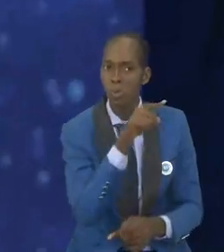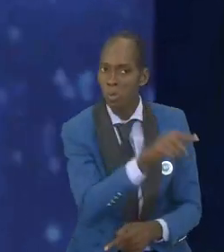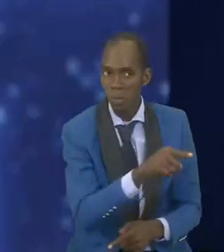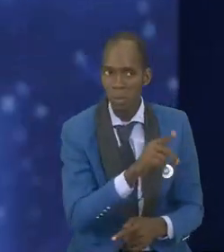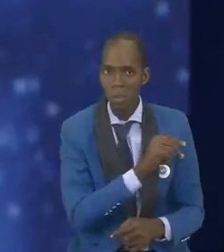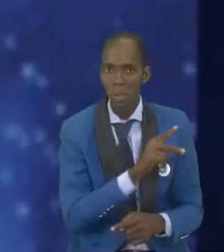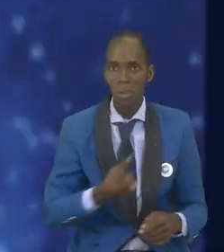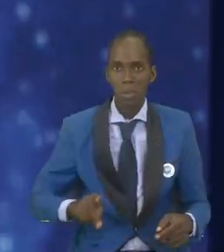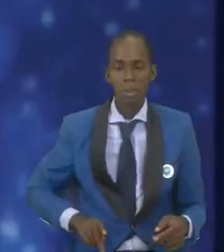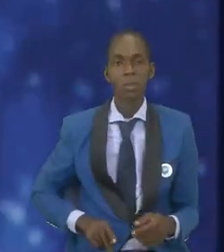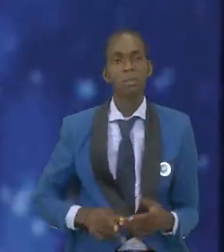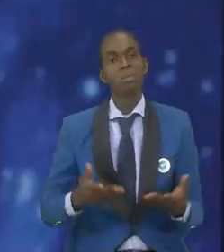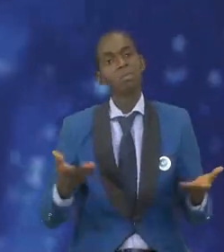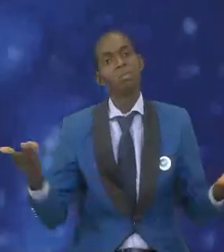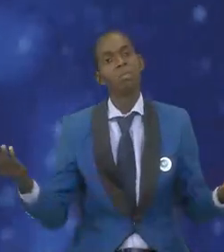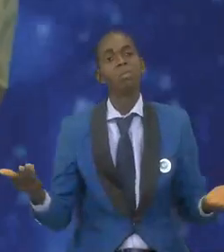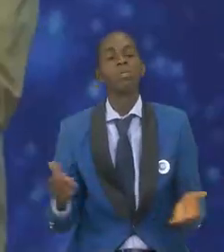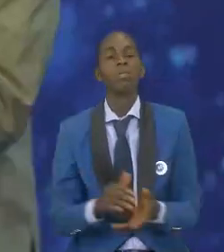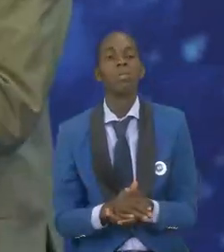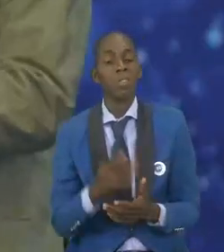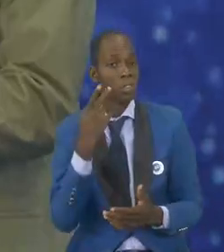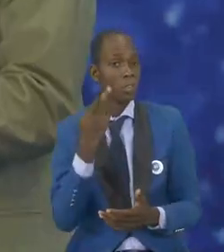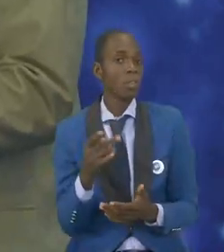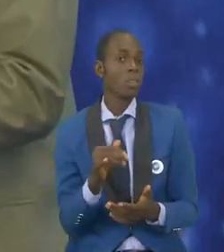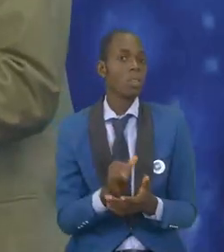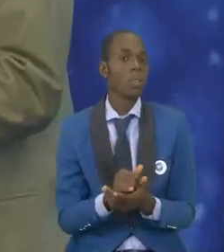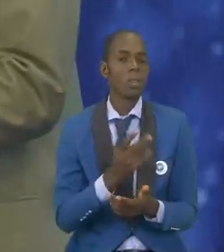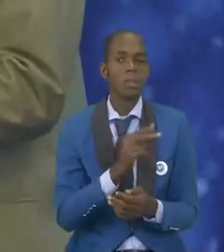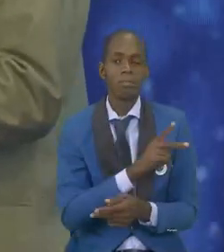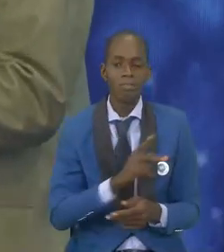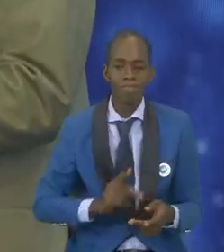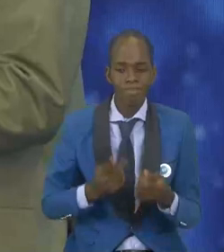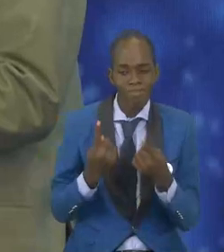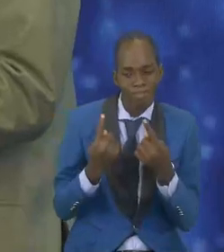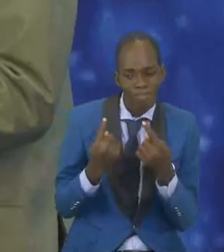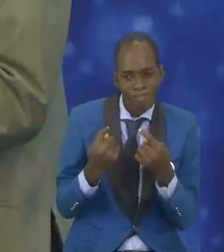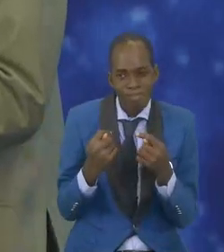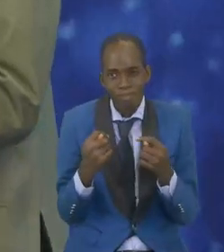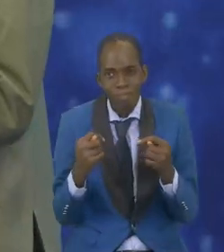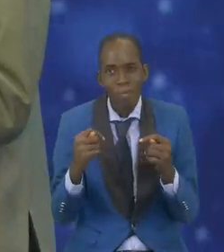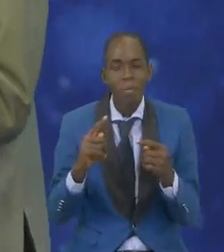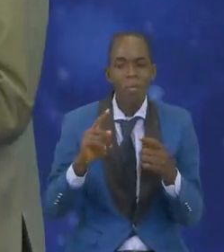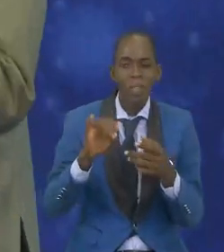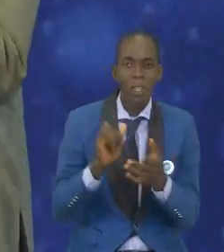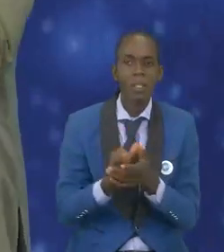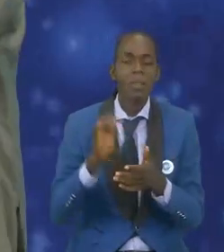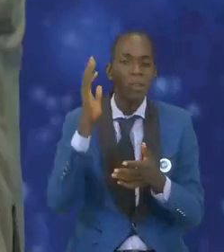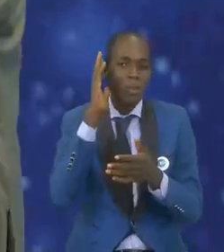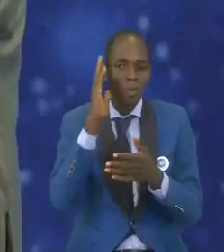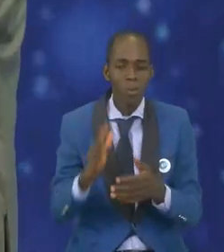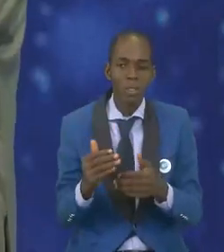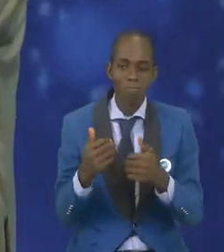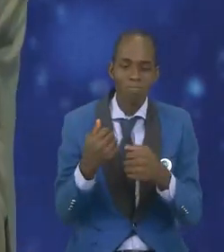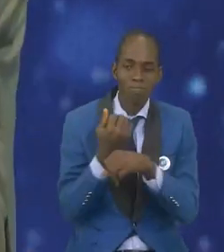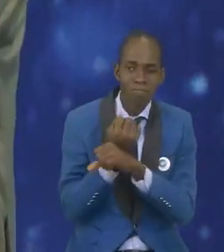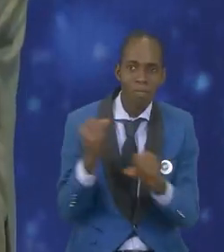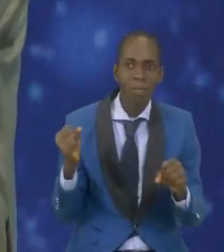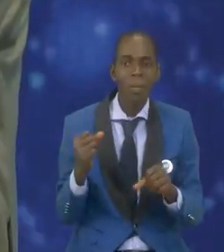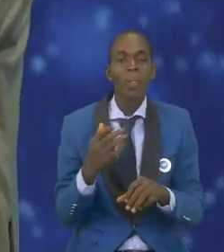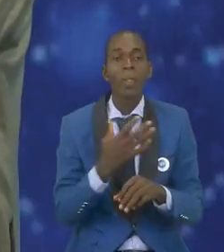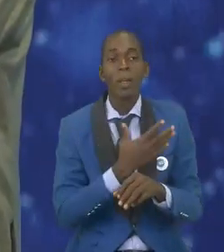et il n'est pas venu te prier alors ils ont arrêté et le roi essayait